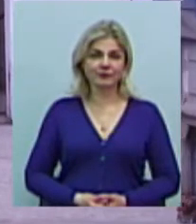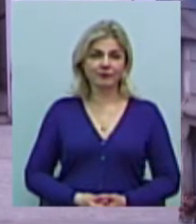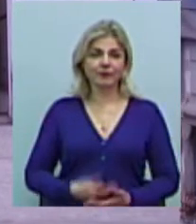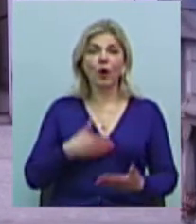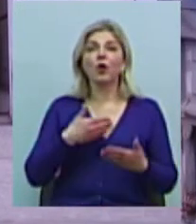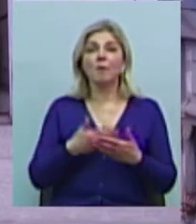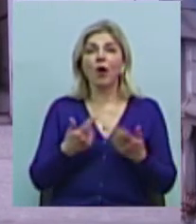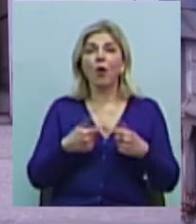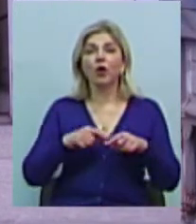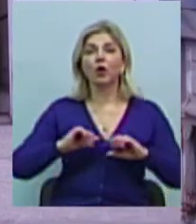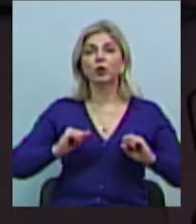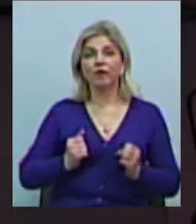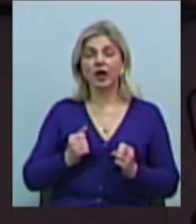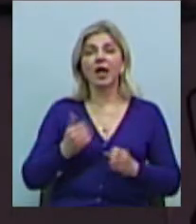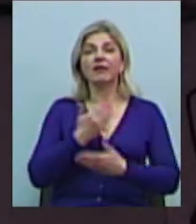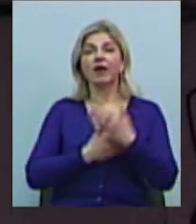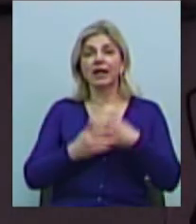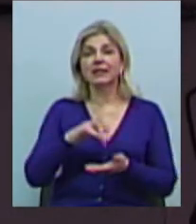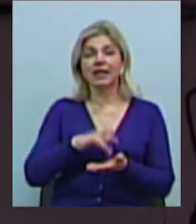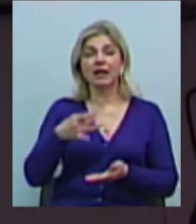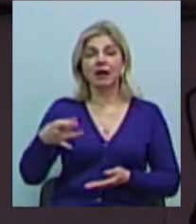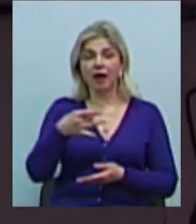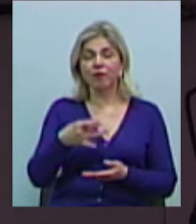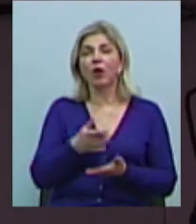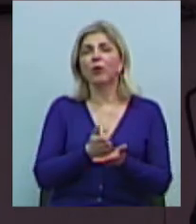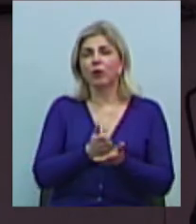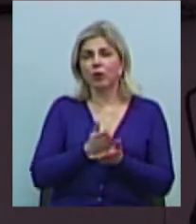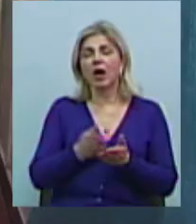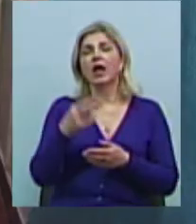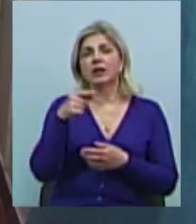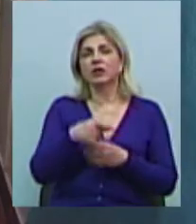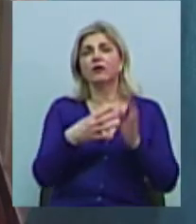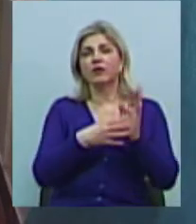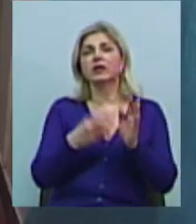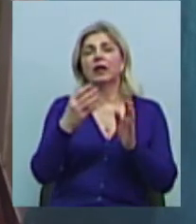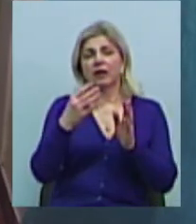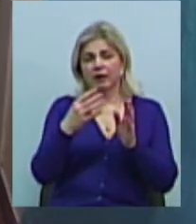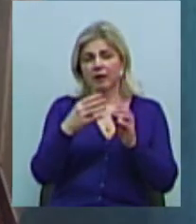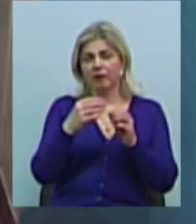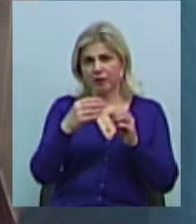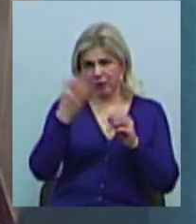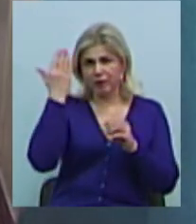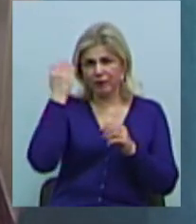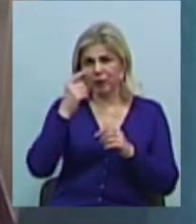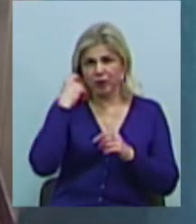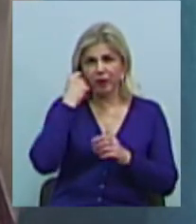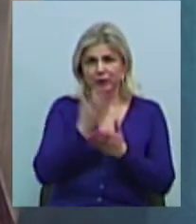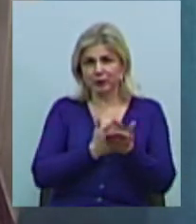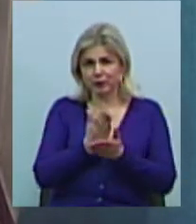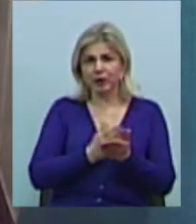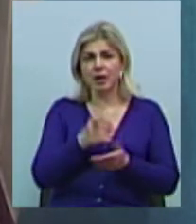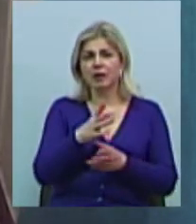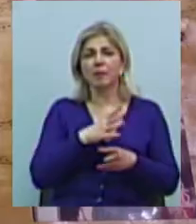Громадська організація Товариство інвалідів Центрального району існує з 1993 року. Лише через 2 роки вдалося отримати від місцевої